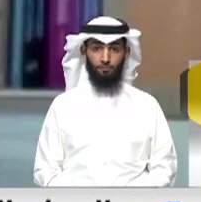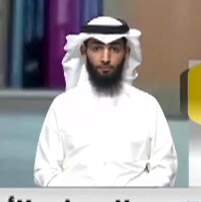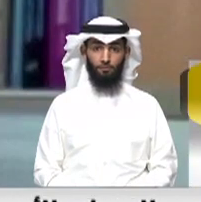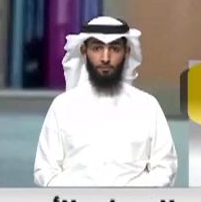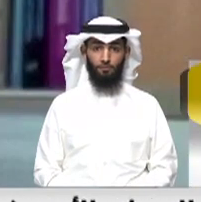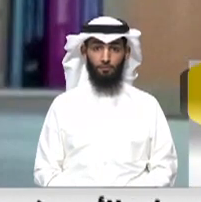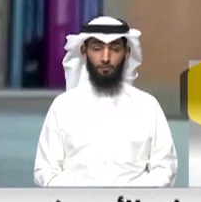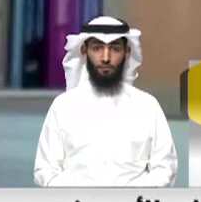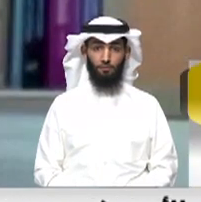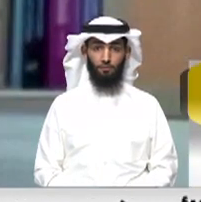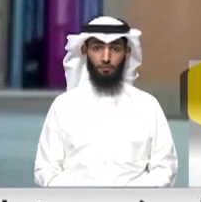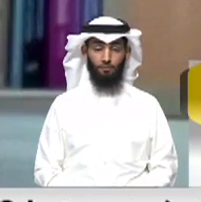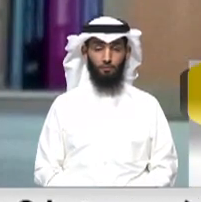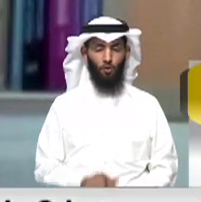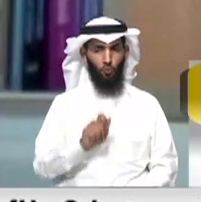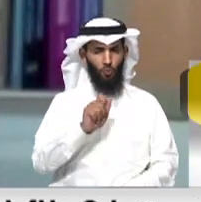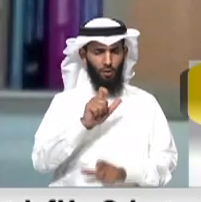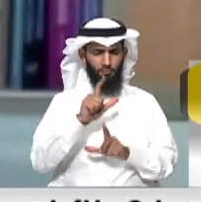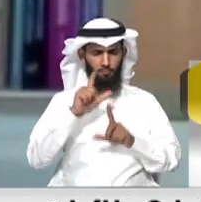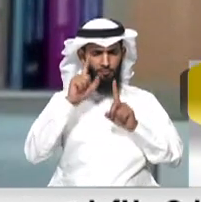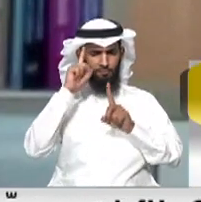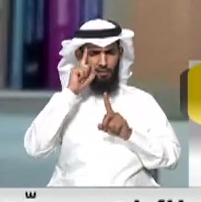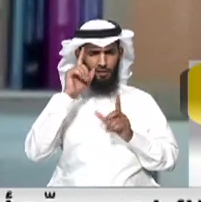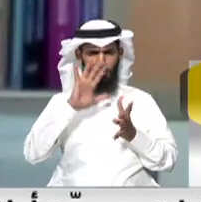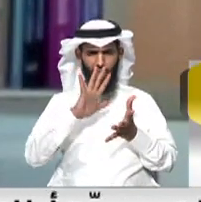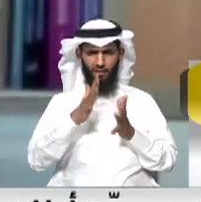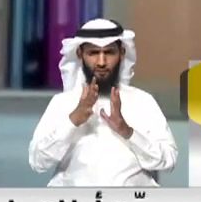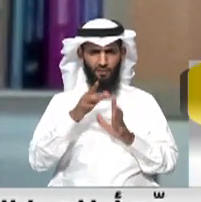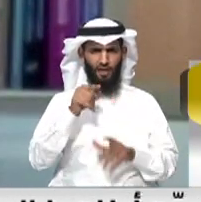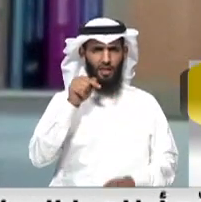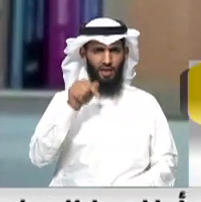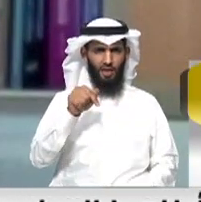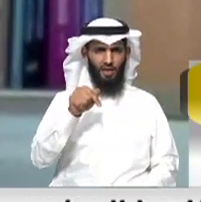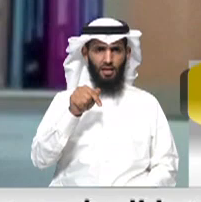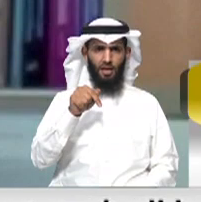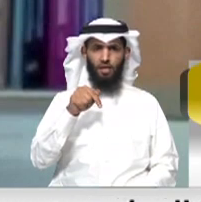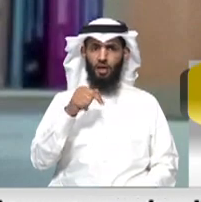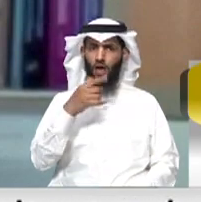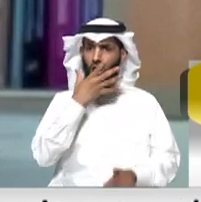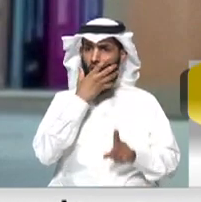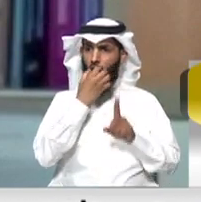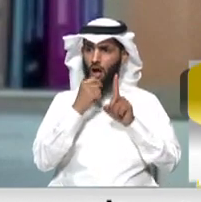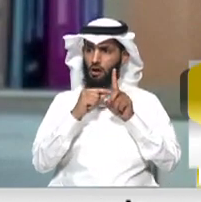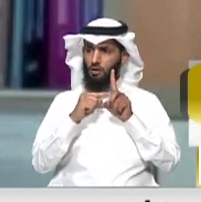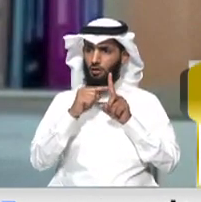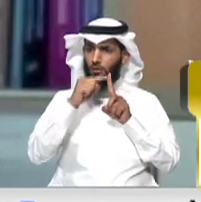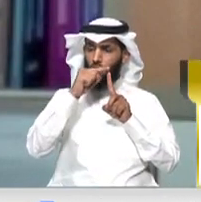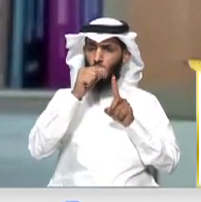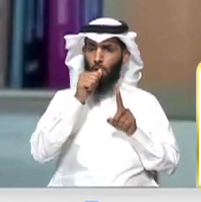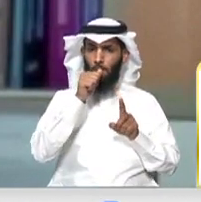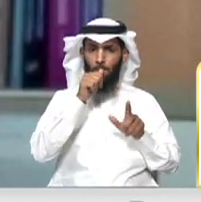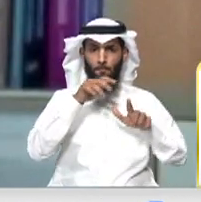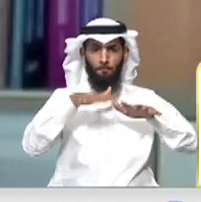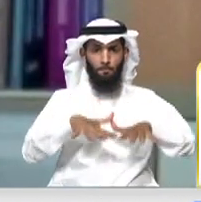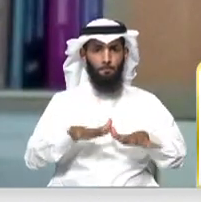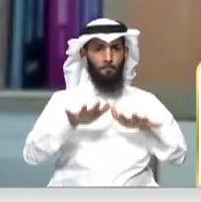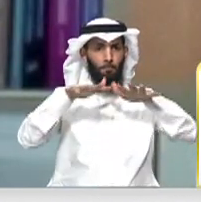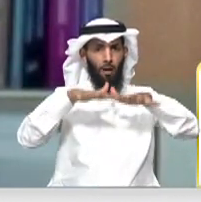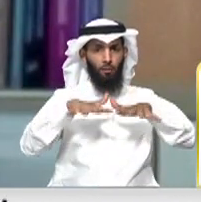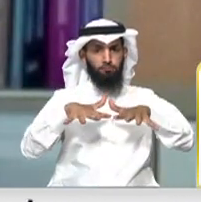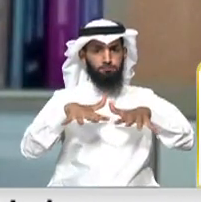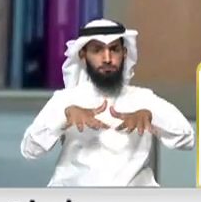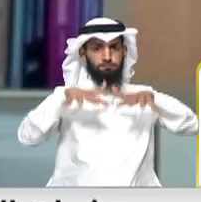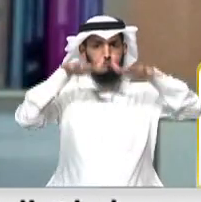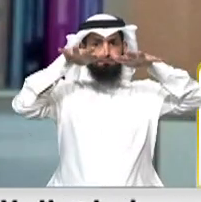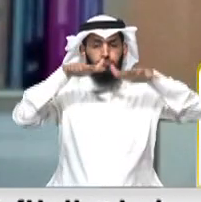شديد الامر المحير انه على الرغم من نهايه ظاهره النينيو فان درجات حراره سطح البحر تظل مرتفعه للغايه